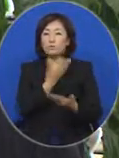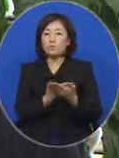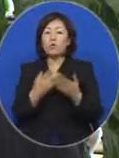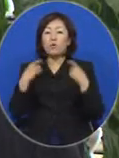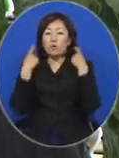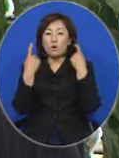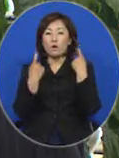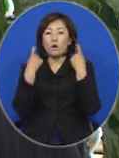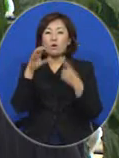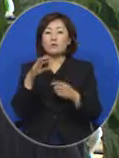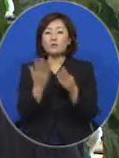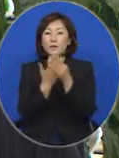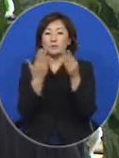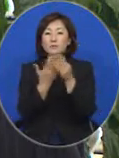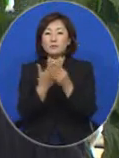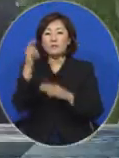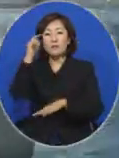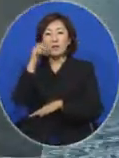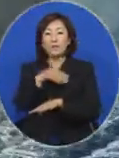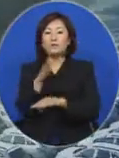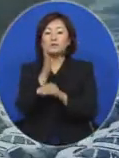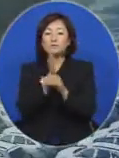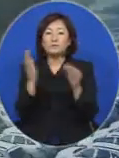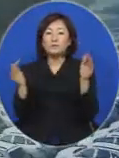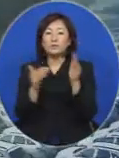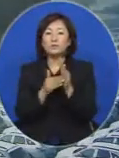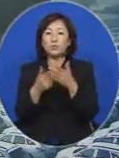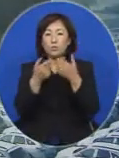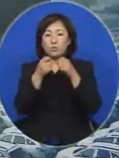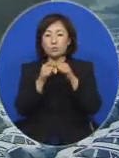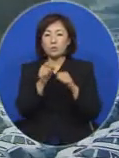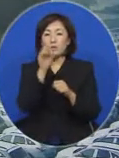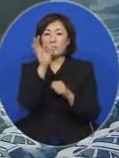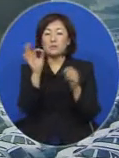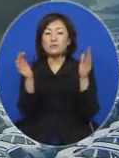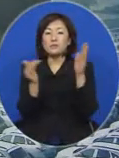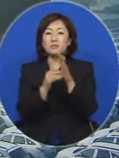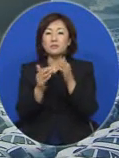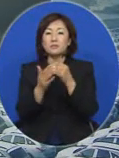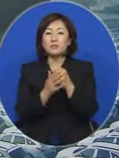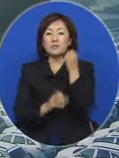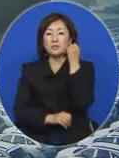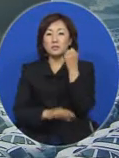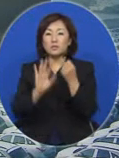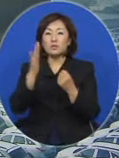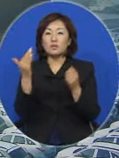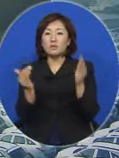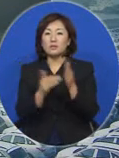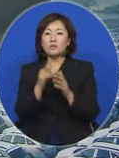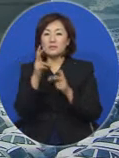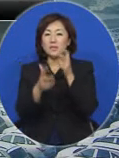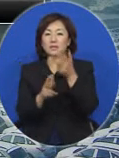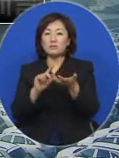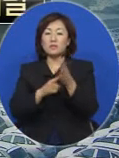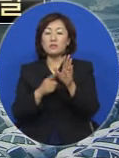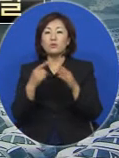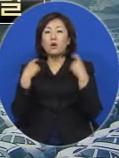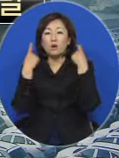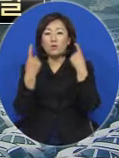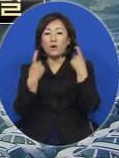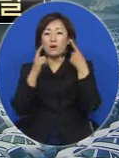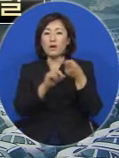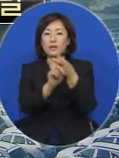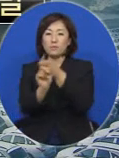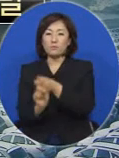도시로 발전시켜 나가고자 합니다. 구체적으로는 울산 산업관광 거점지구 조성과 산업전시시설과 관광 인프라